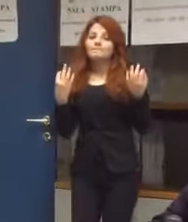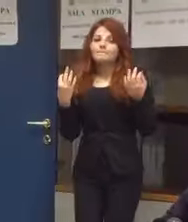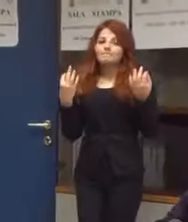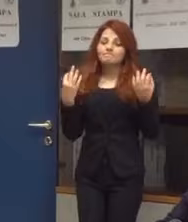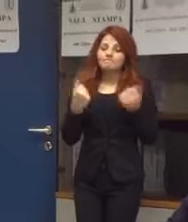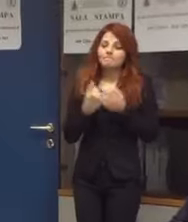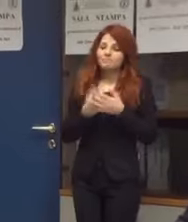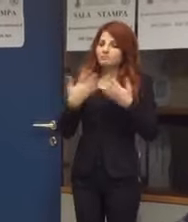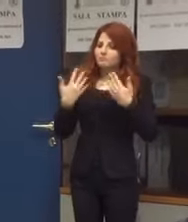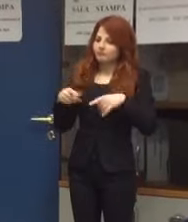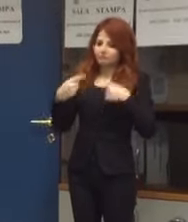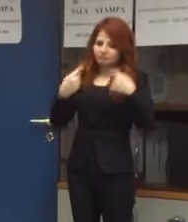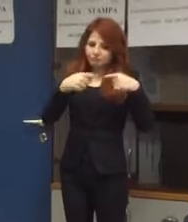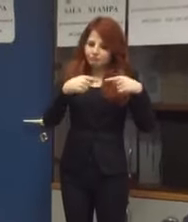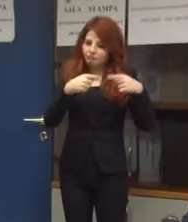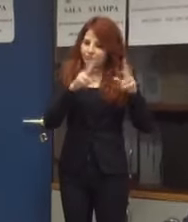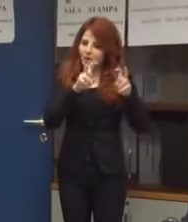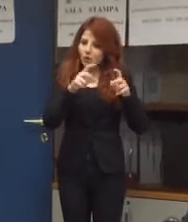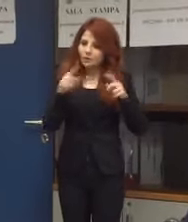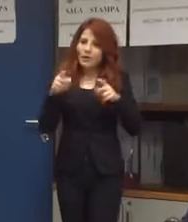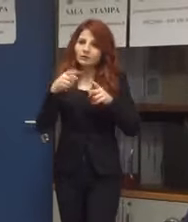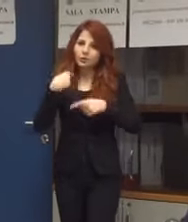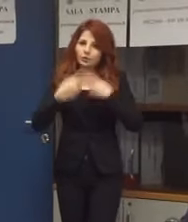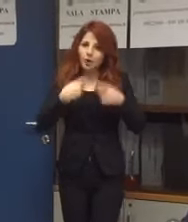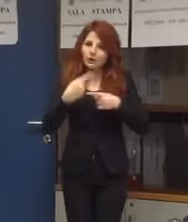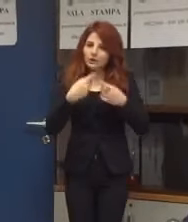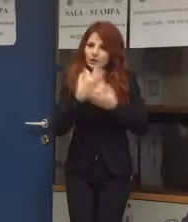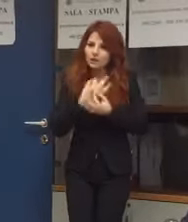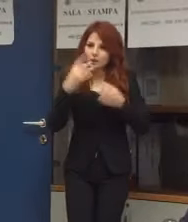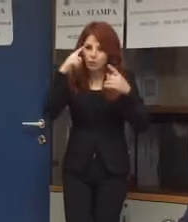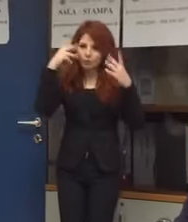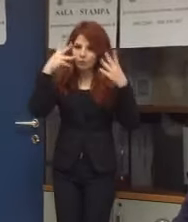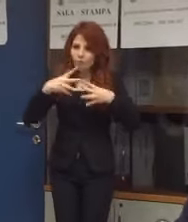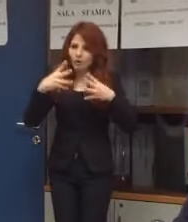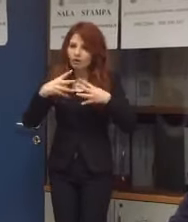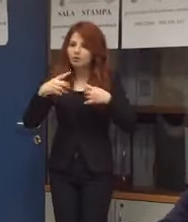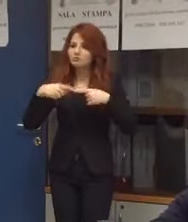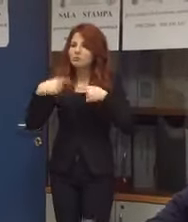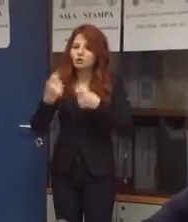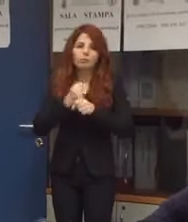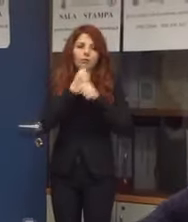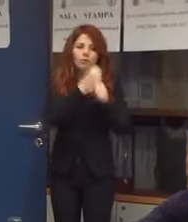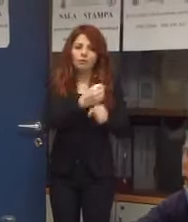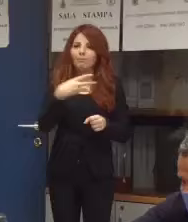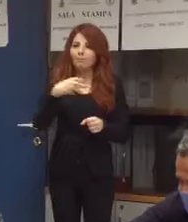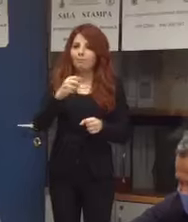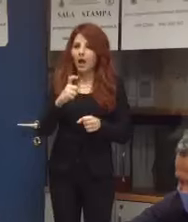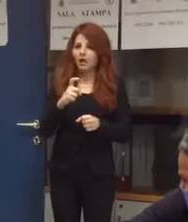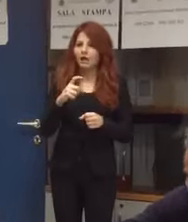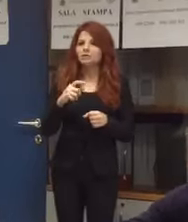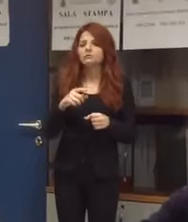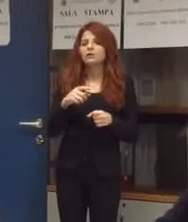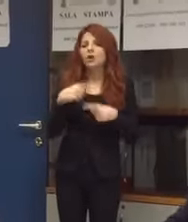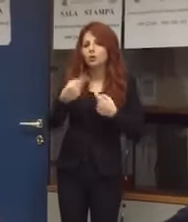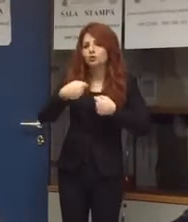facciamo degli esempi pratici e poi passeremo la parola a Max. Poi vi dirò alla fine altre cose